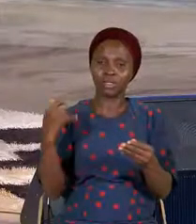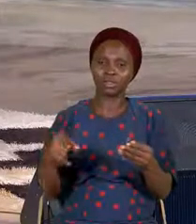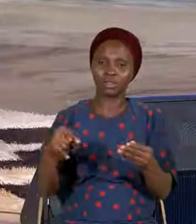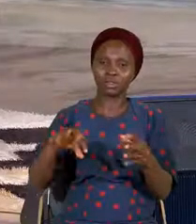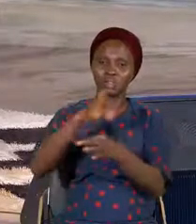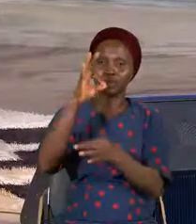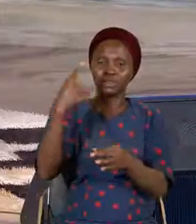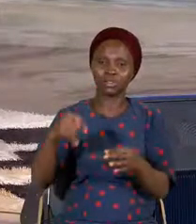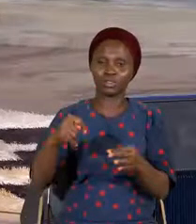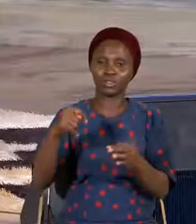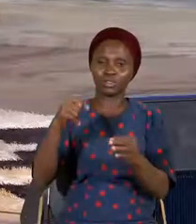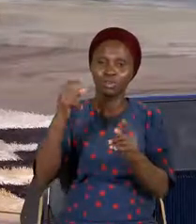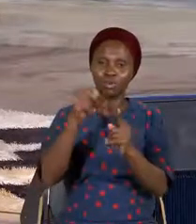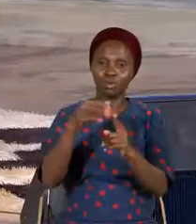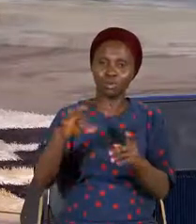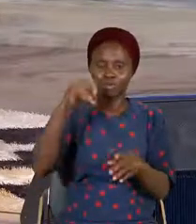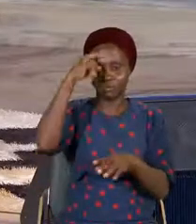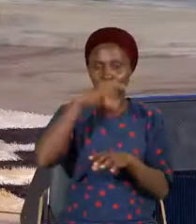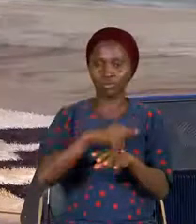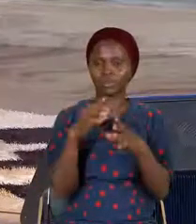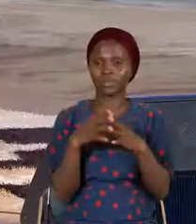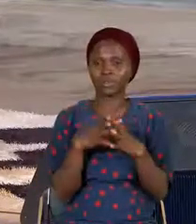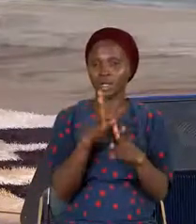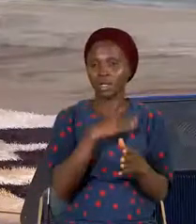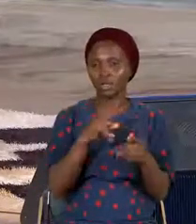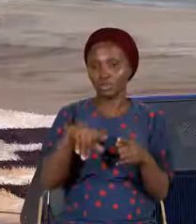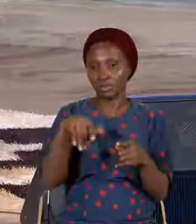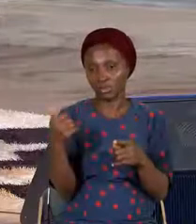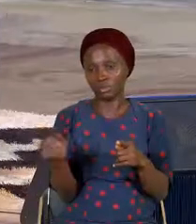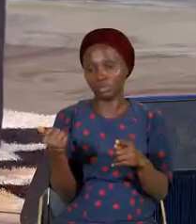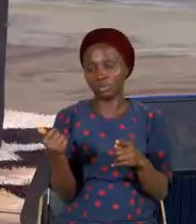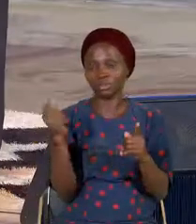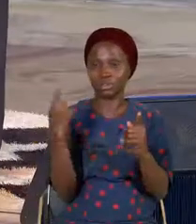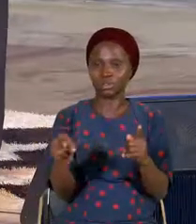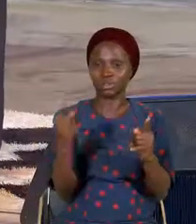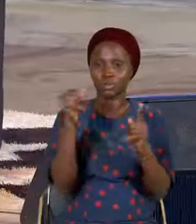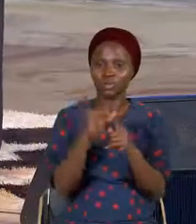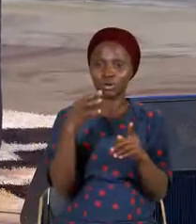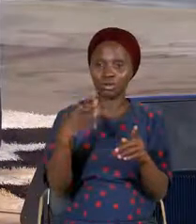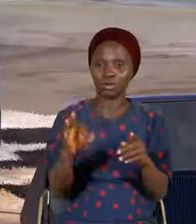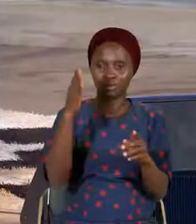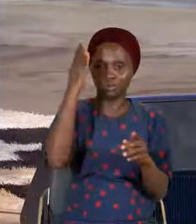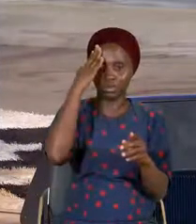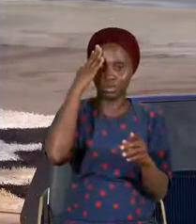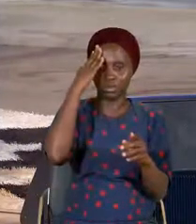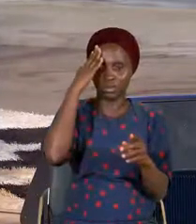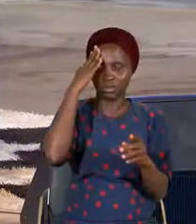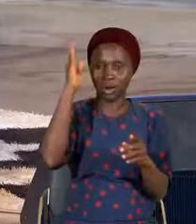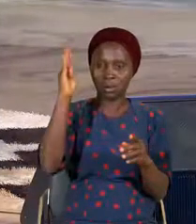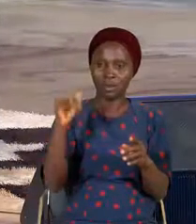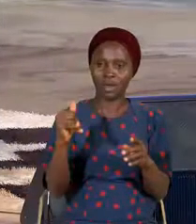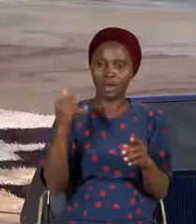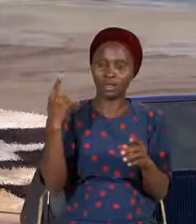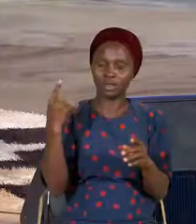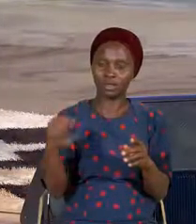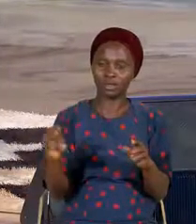est donné par l'Esprit une parole de sagesse. C'est ce que nous avons déjà traité. Maintenant, à un autre, une parole de connaissance selon